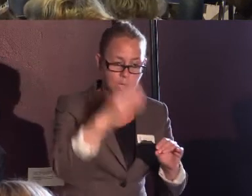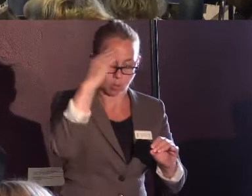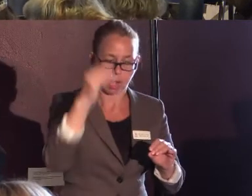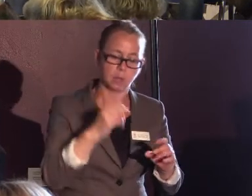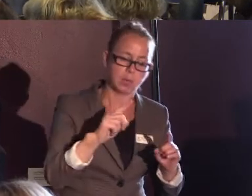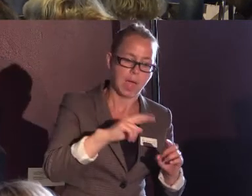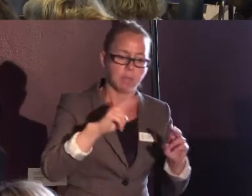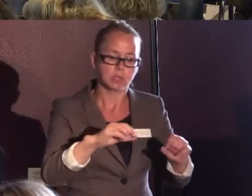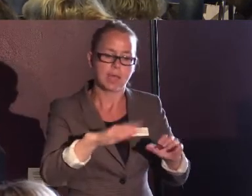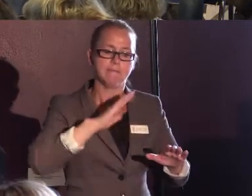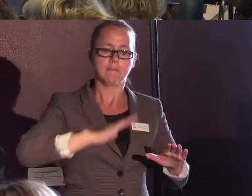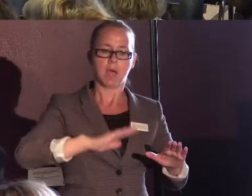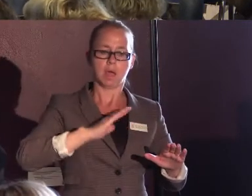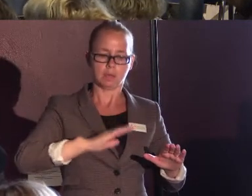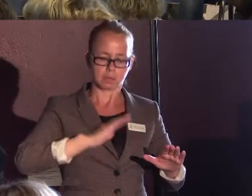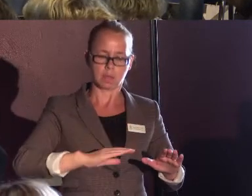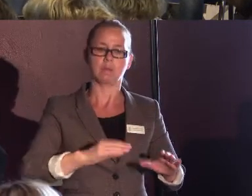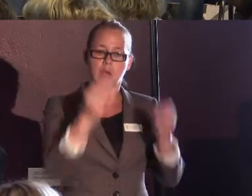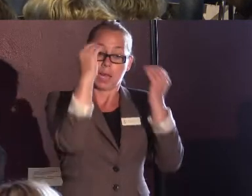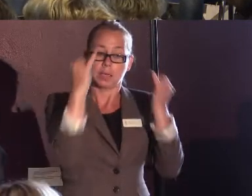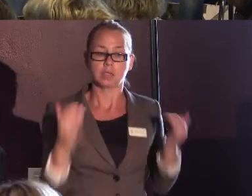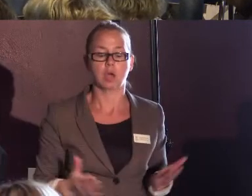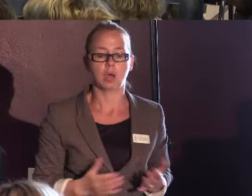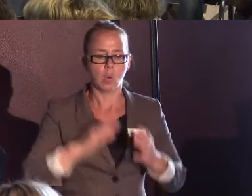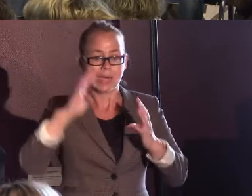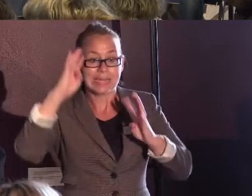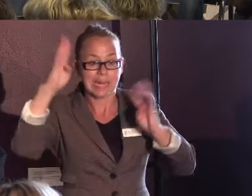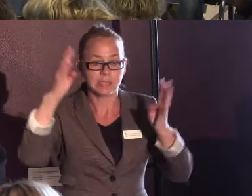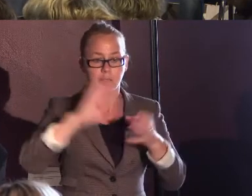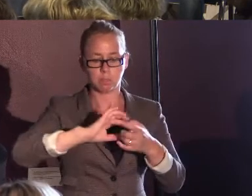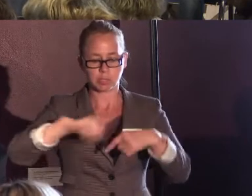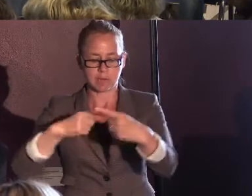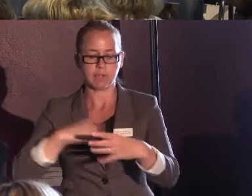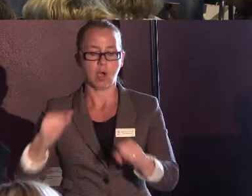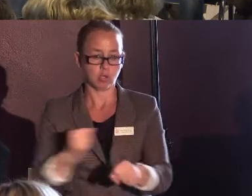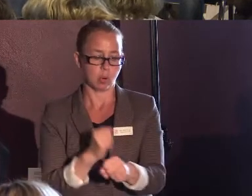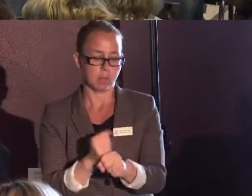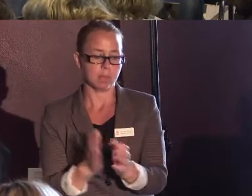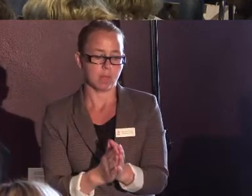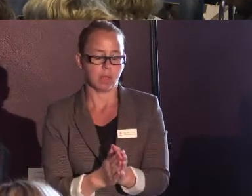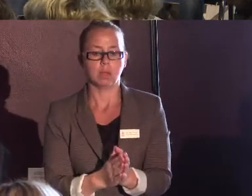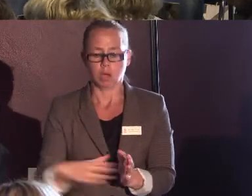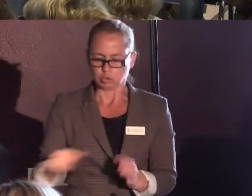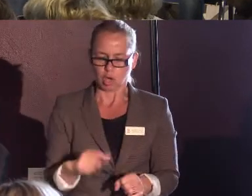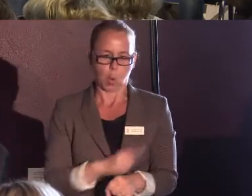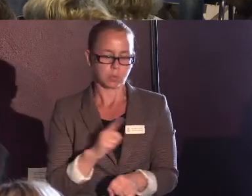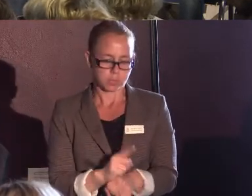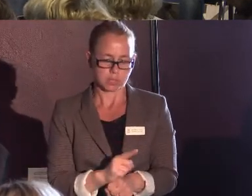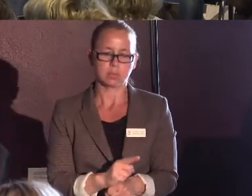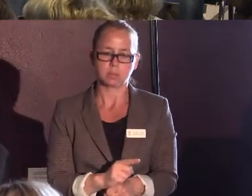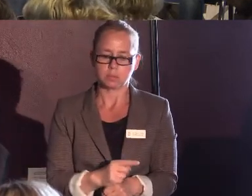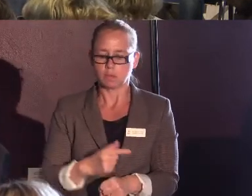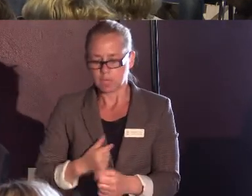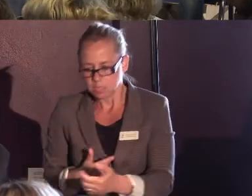ett steg tillbaka. Och de här kreativa processerna som vi har jobbat i har ju också tagit tid. Så att en lärdom är ju